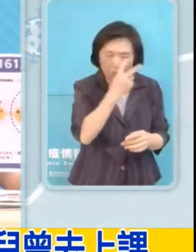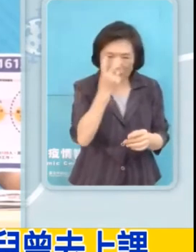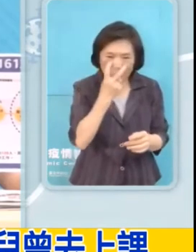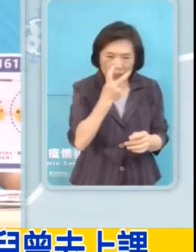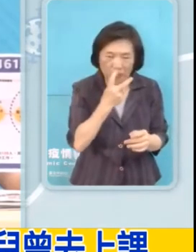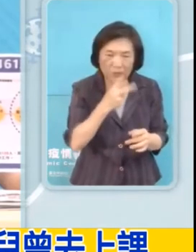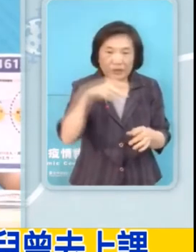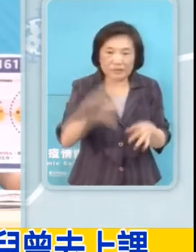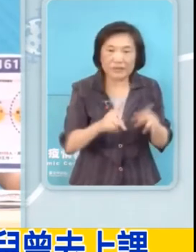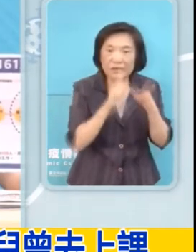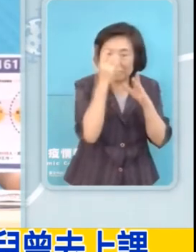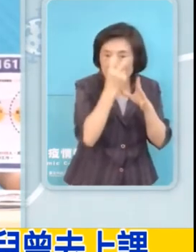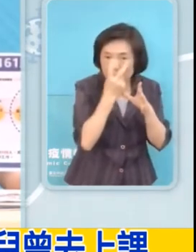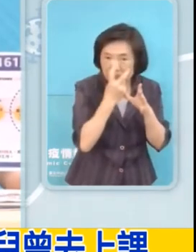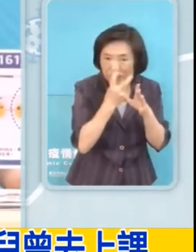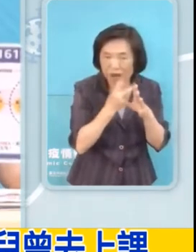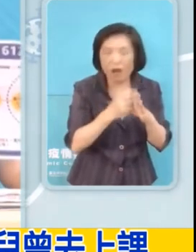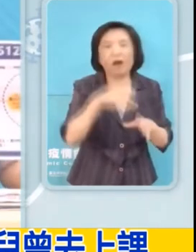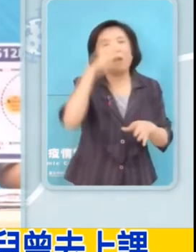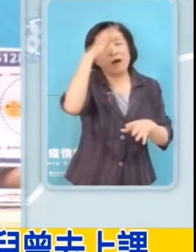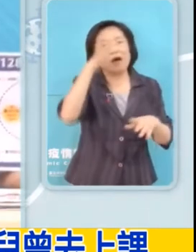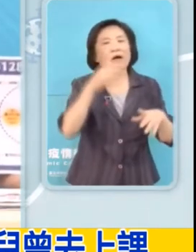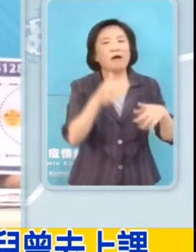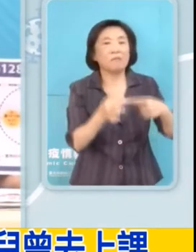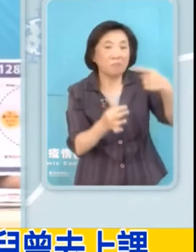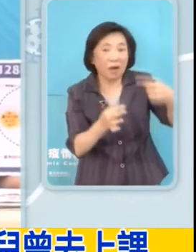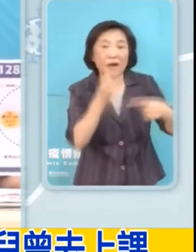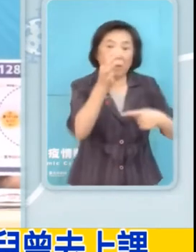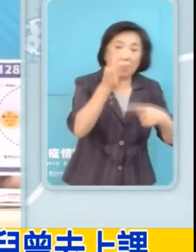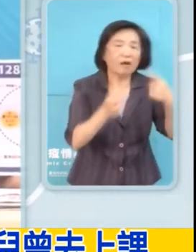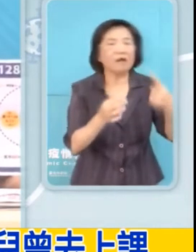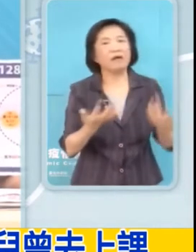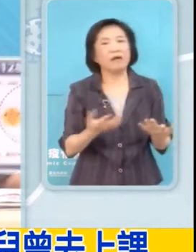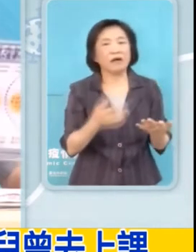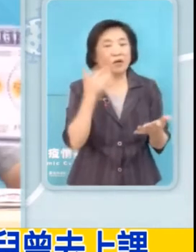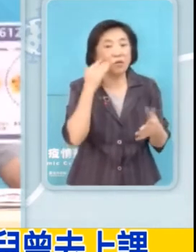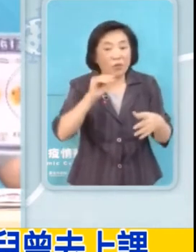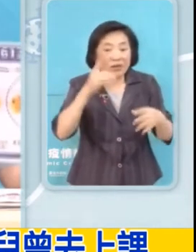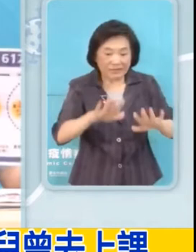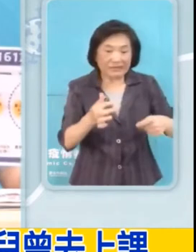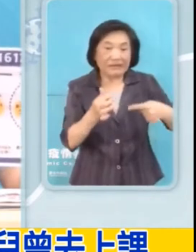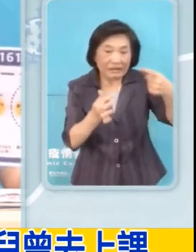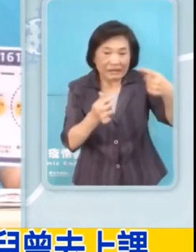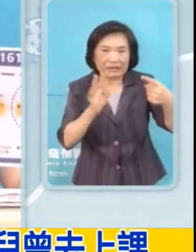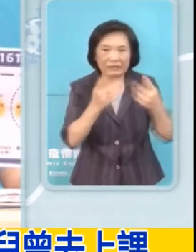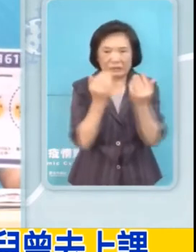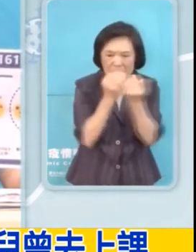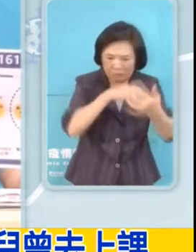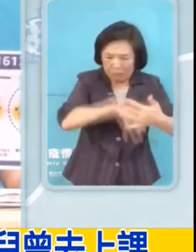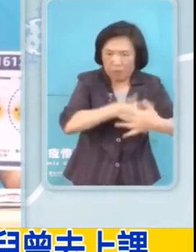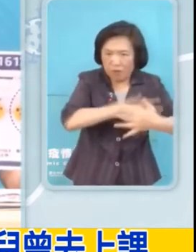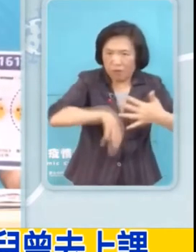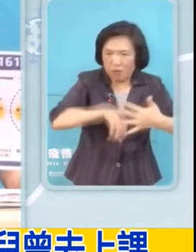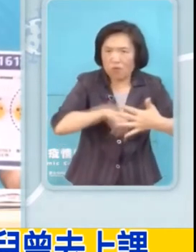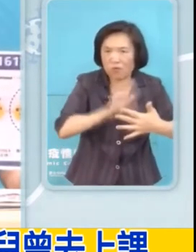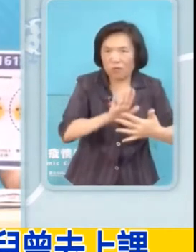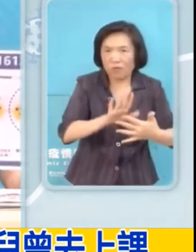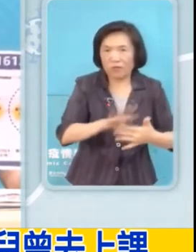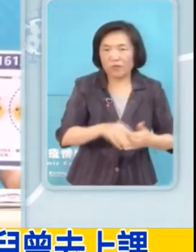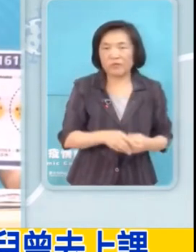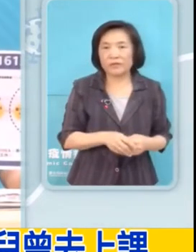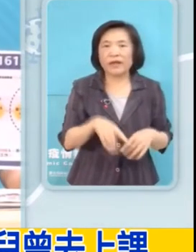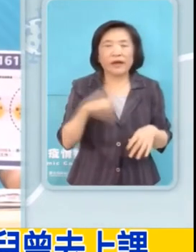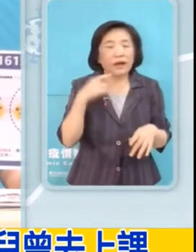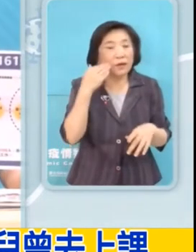你没有，确实没有被感染。不然有时候现在做出来，即使是阴性，也有可能在潜伏期这才是比较好的情形。但是万一